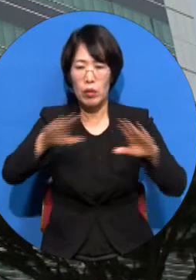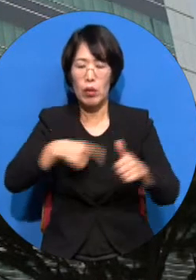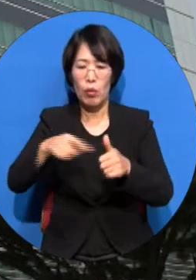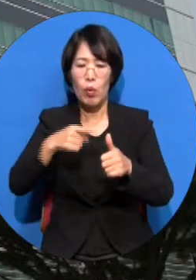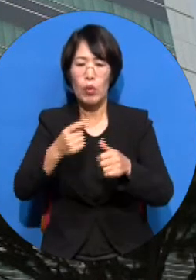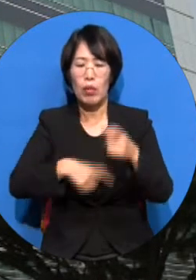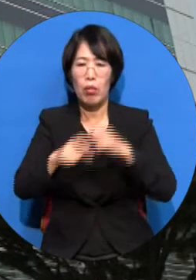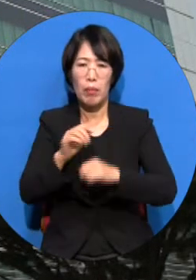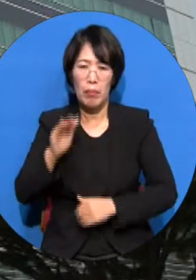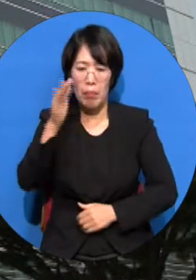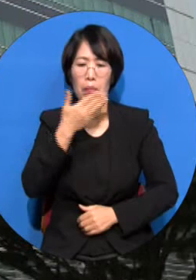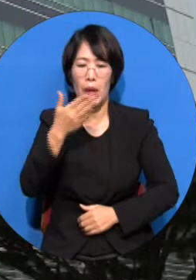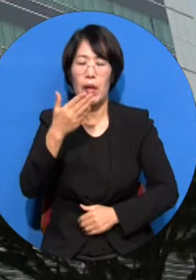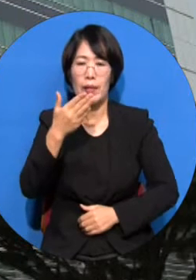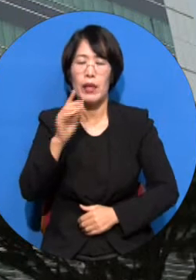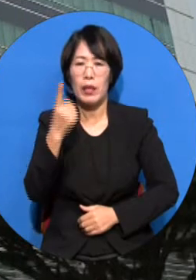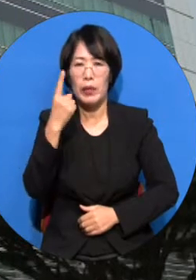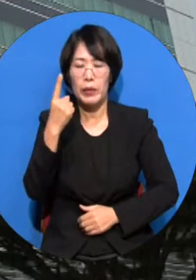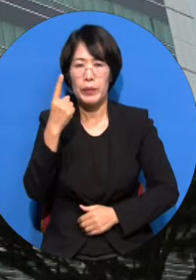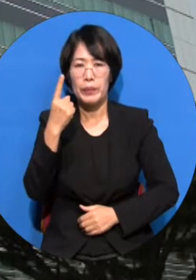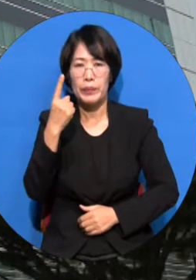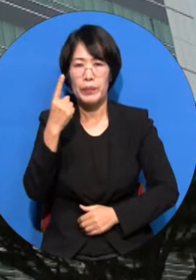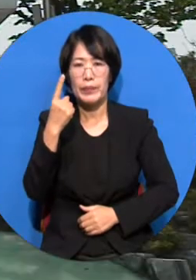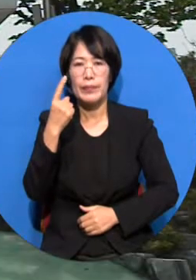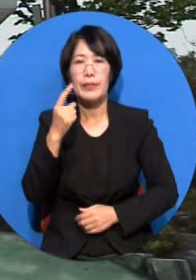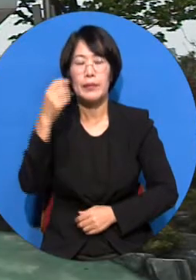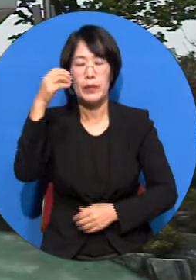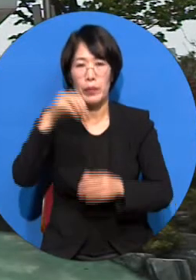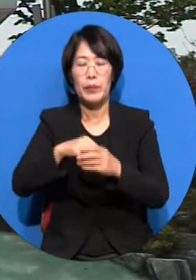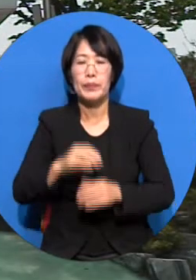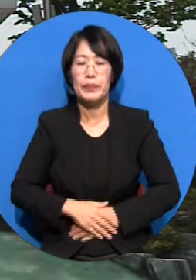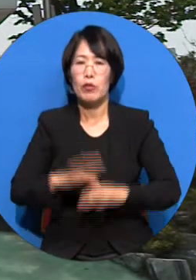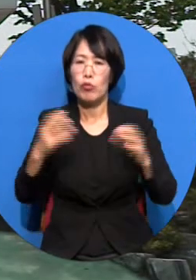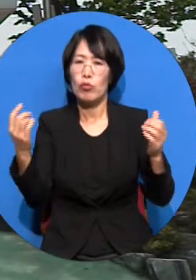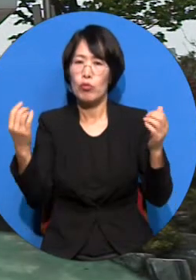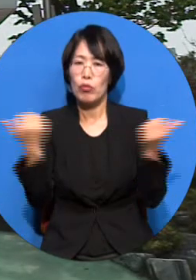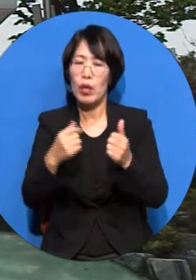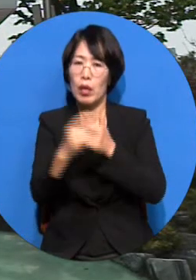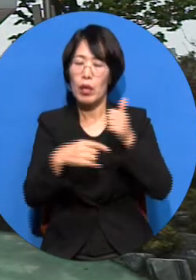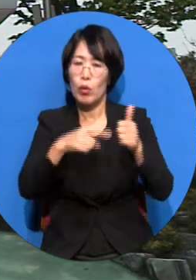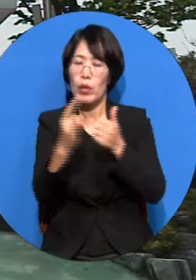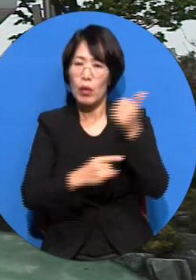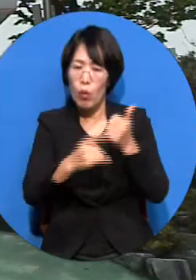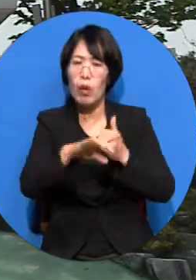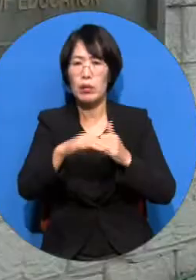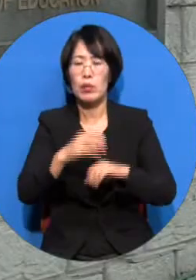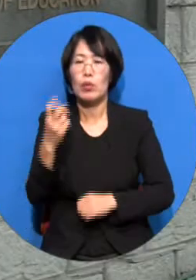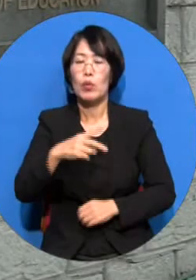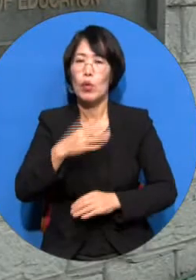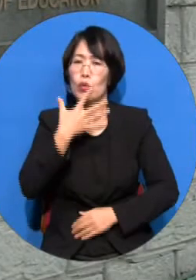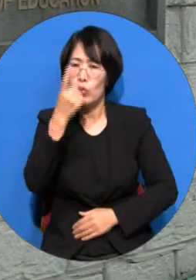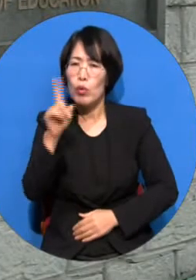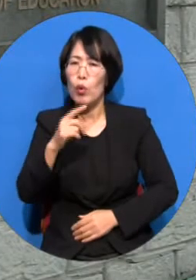교육이 한 걸음 도약할 수 있는 계기로 삼겠습니다. 국회 교육위는 또 전남 교육청에 순천